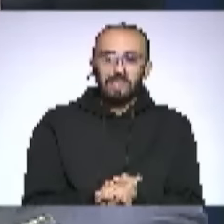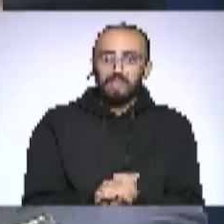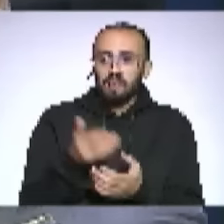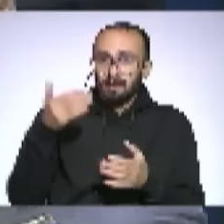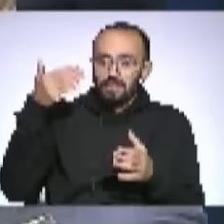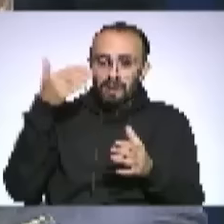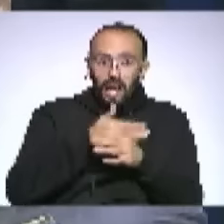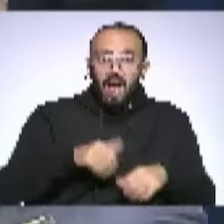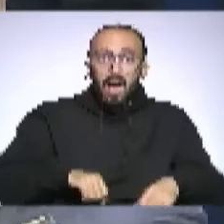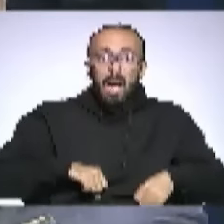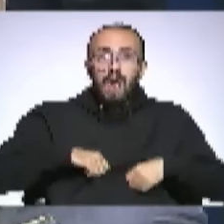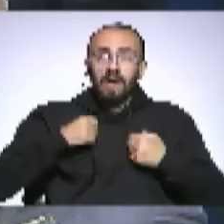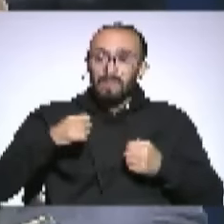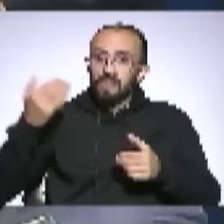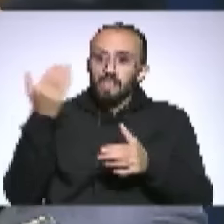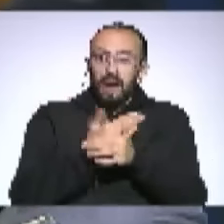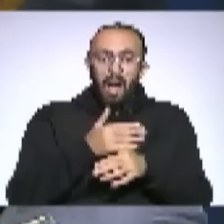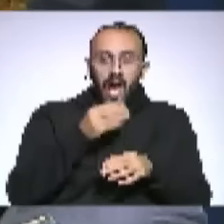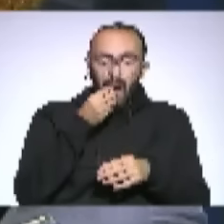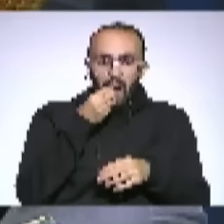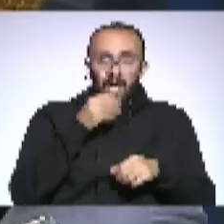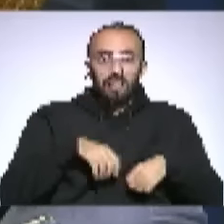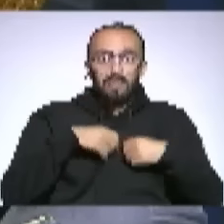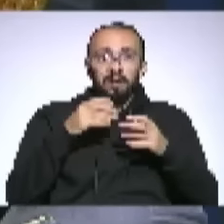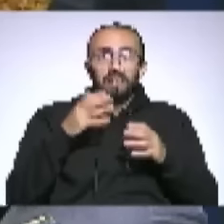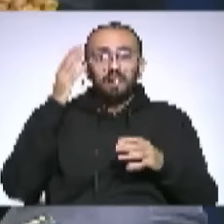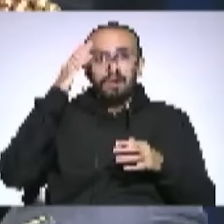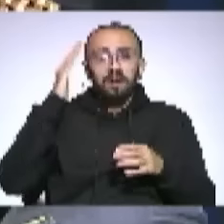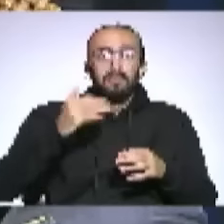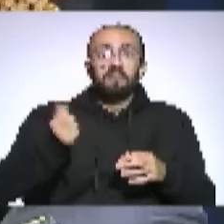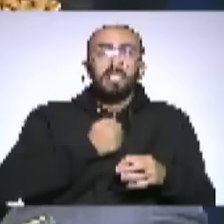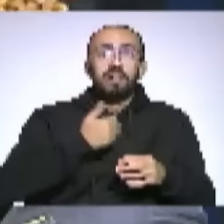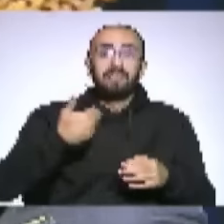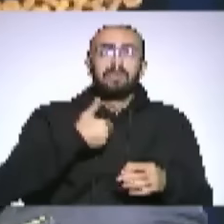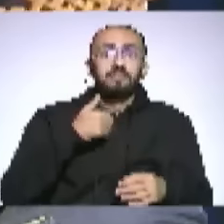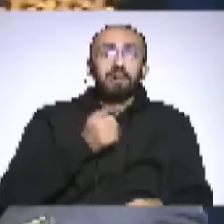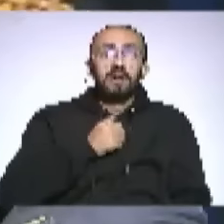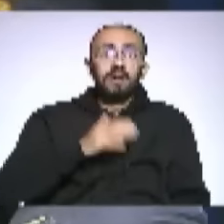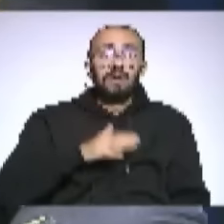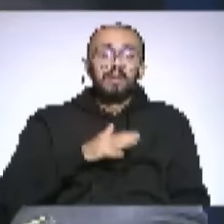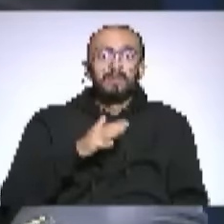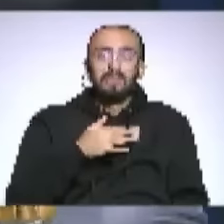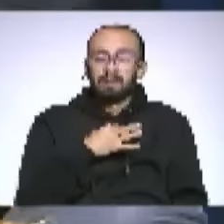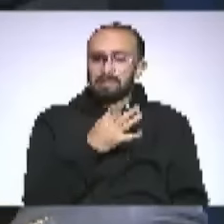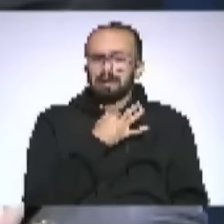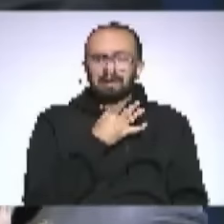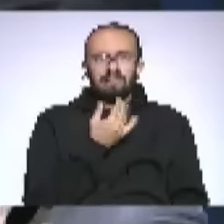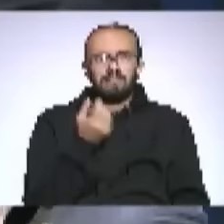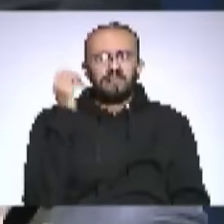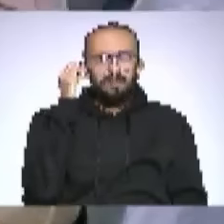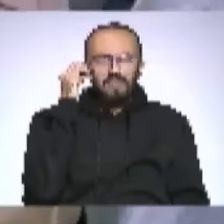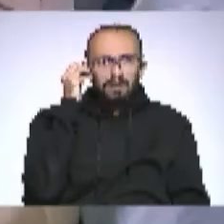الحياه لدرجه هو قاعد واكل شارب نايم فوق عندي دي حاجه مزعجه جدا حاجه مزعجه